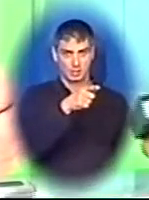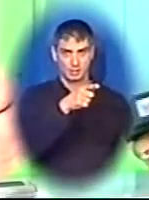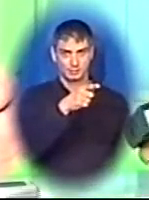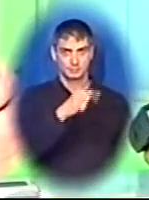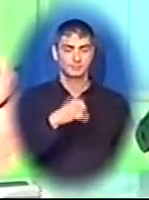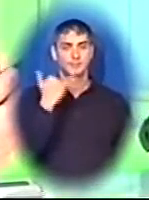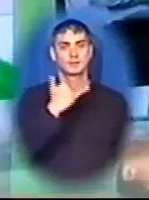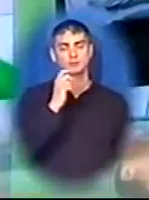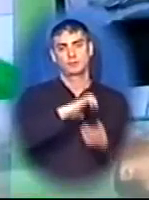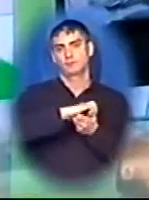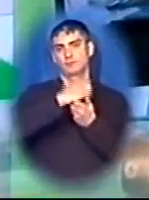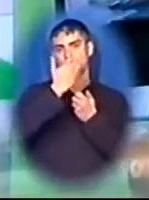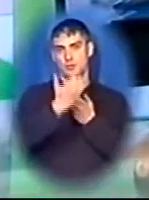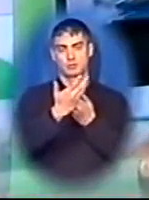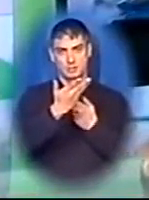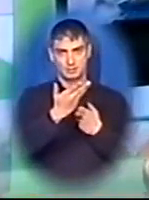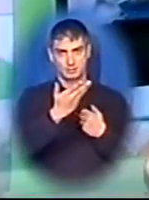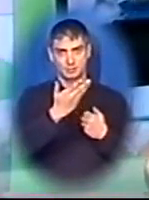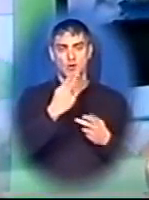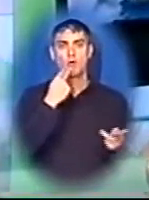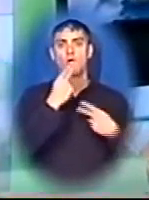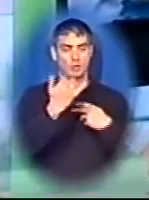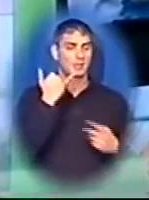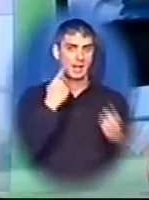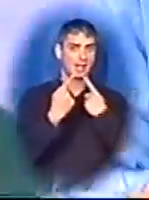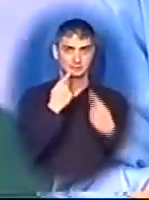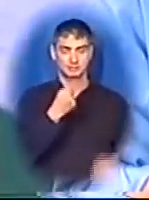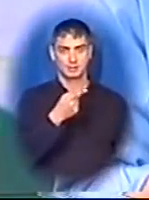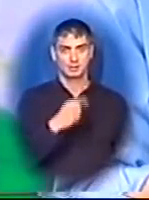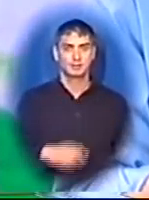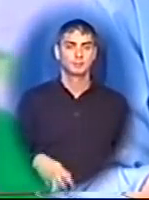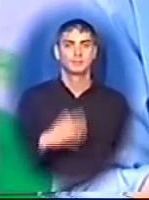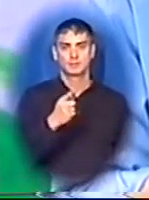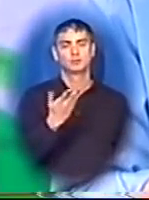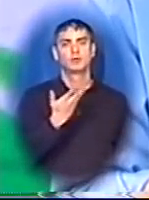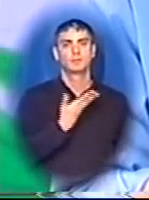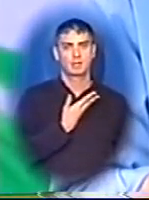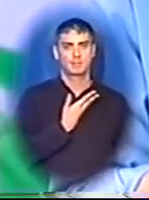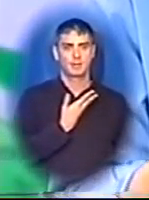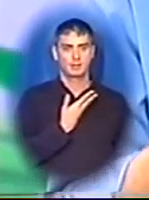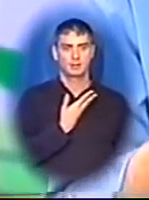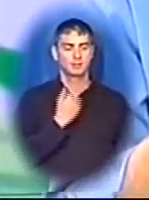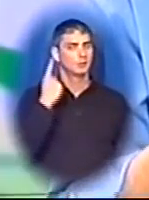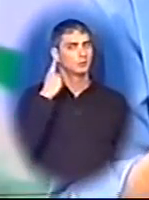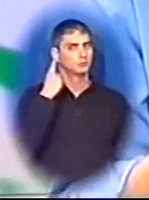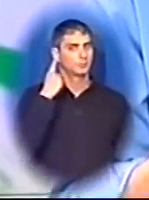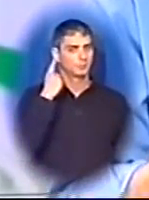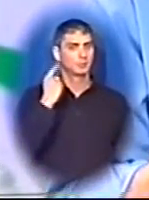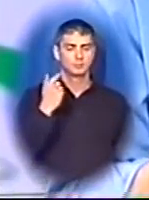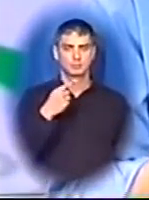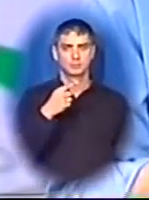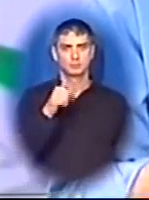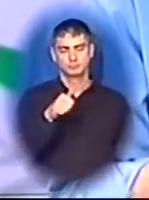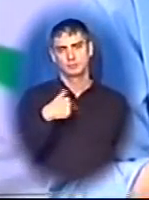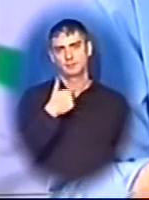אלינו. אתה פותח את המכשיר. פותח, כן. עונה לשיחה הזאת. עניתי. אתה מקבל דיילטון למעשה, אתה שומע דיילטון? יש לי דיילטון,